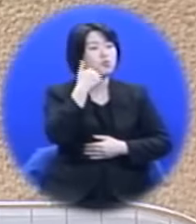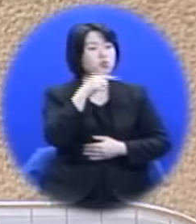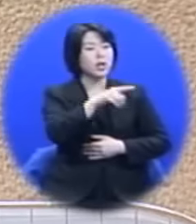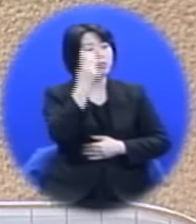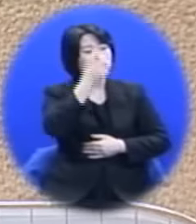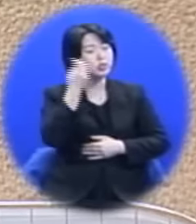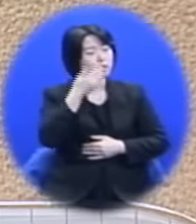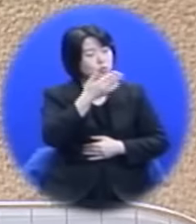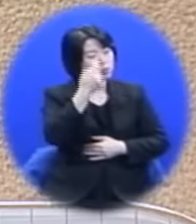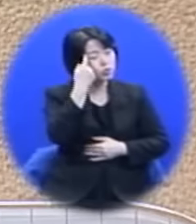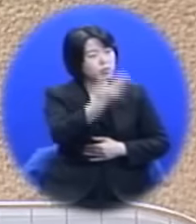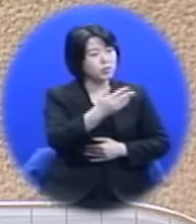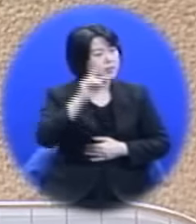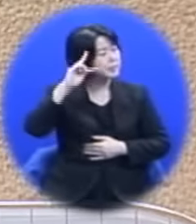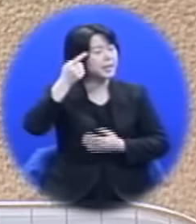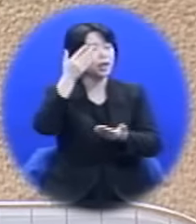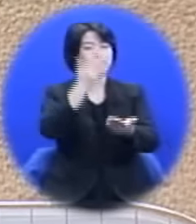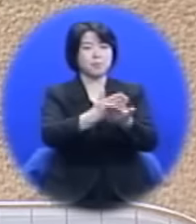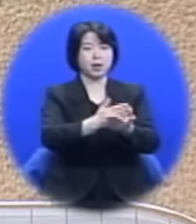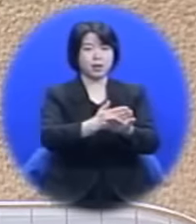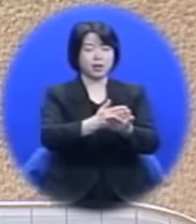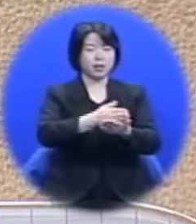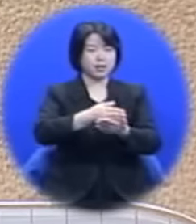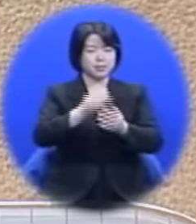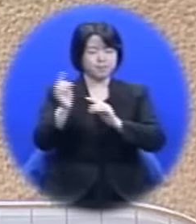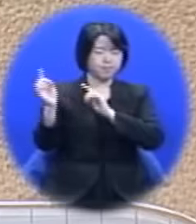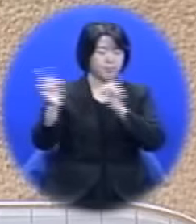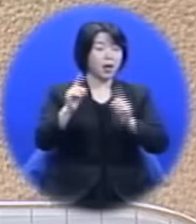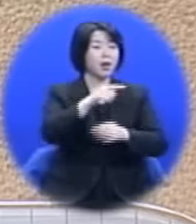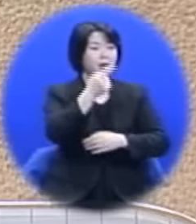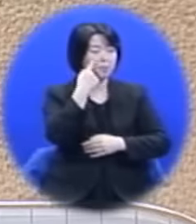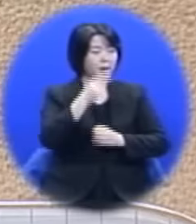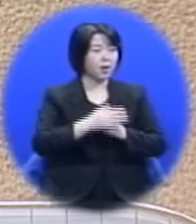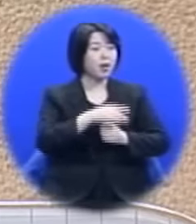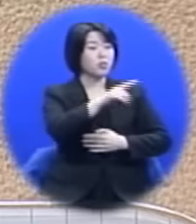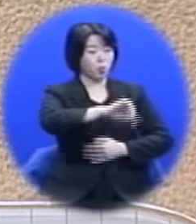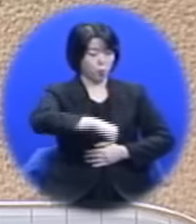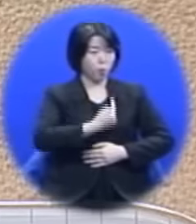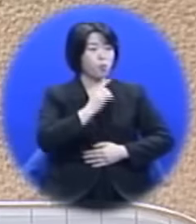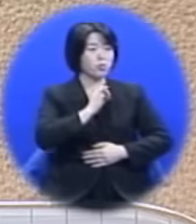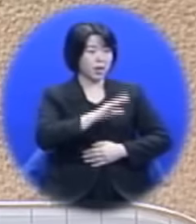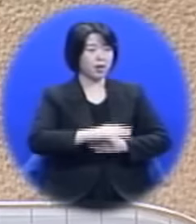줘 착각하지 마 정신 차려 넌